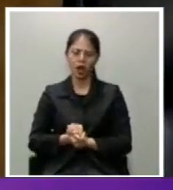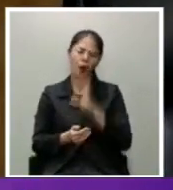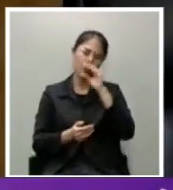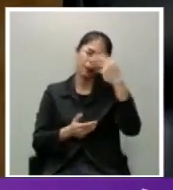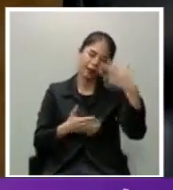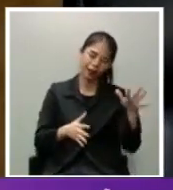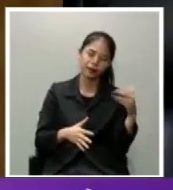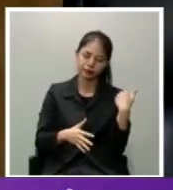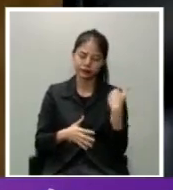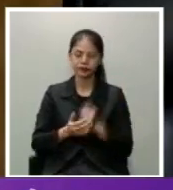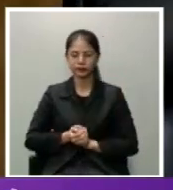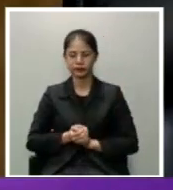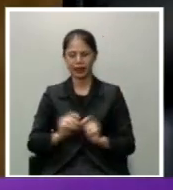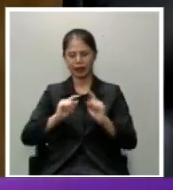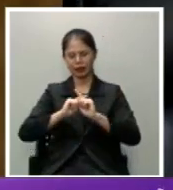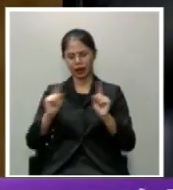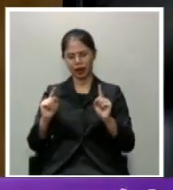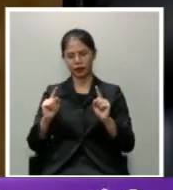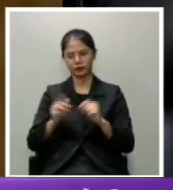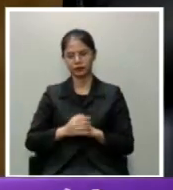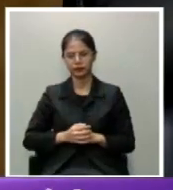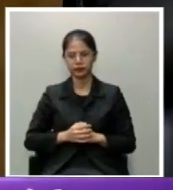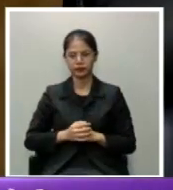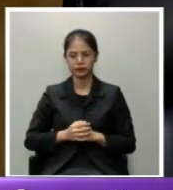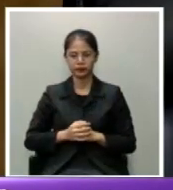แล้วแต่ผม